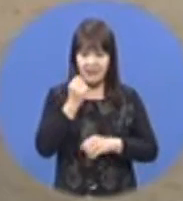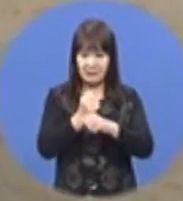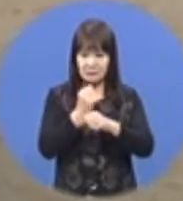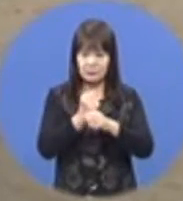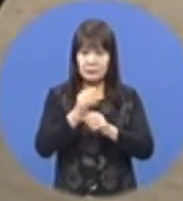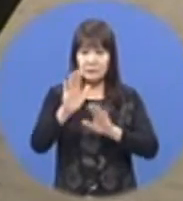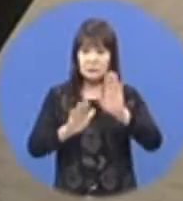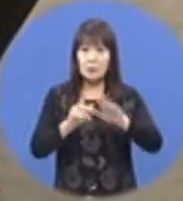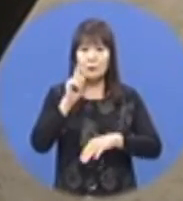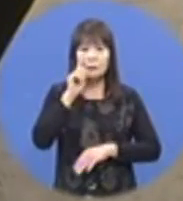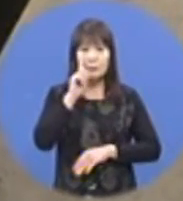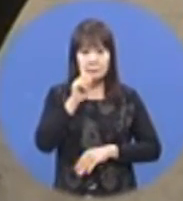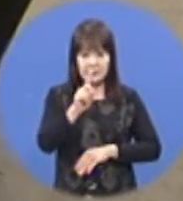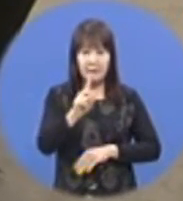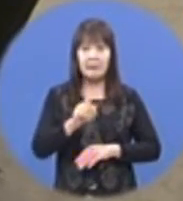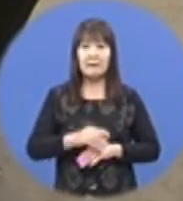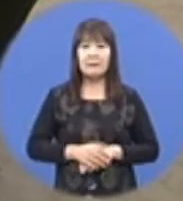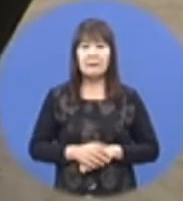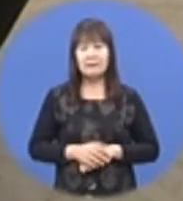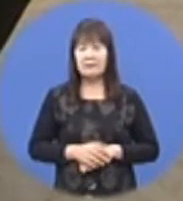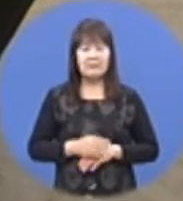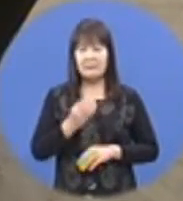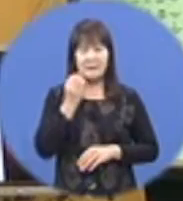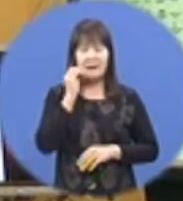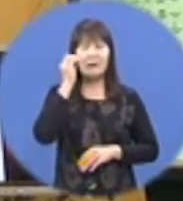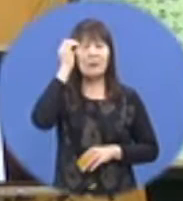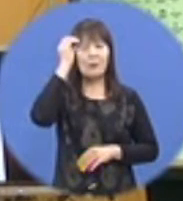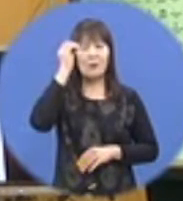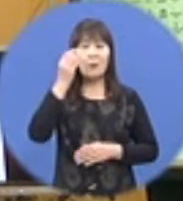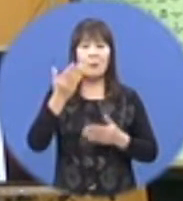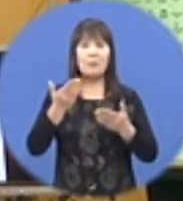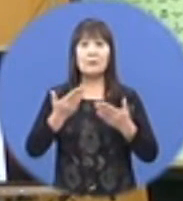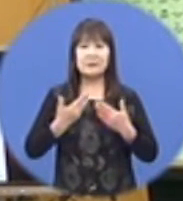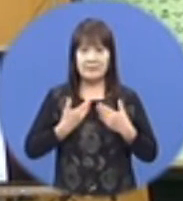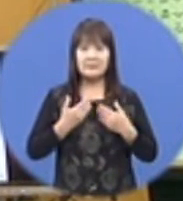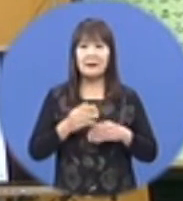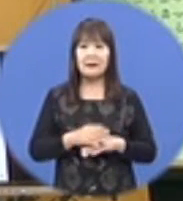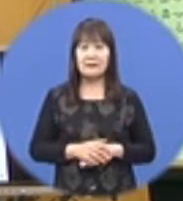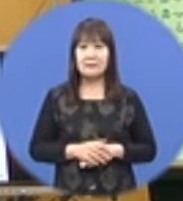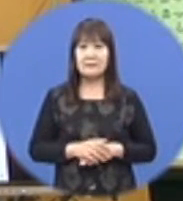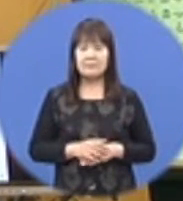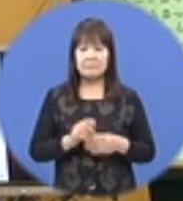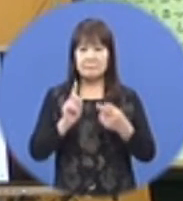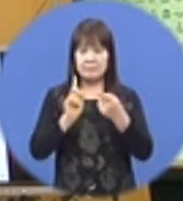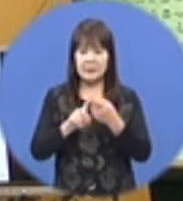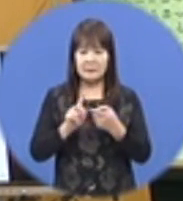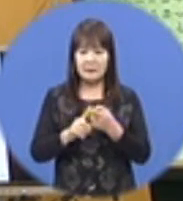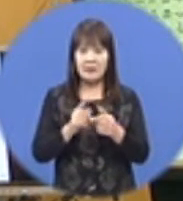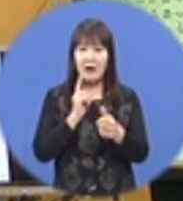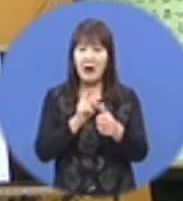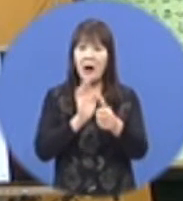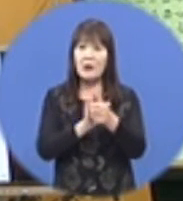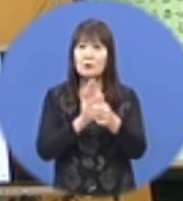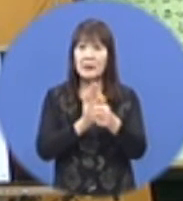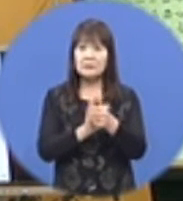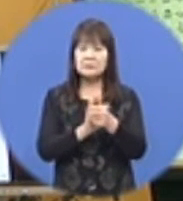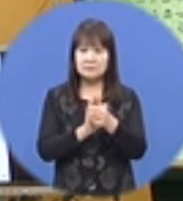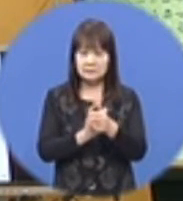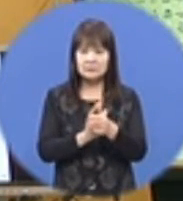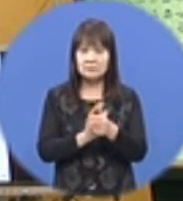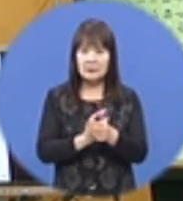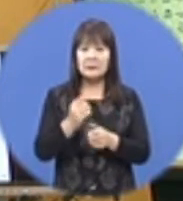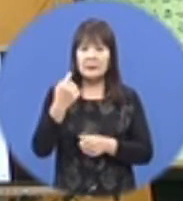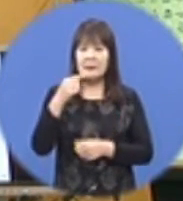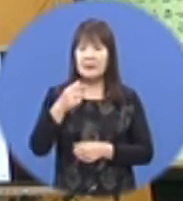作している姿を目の当たりにしてすごく感動しました。また的確なアドバイスをしてくださったおきゅうど先